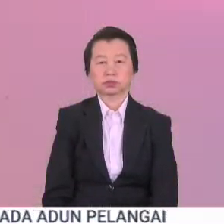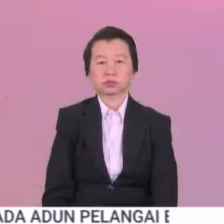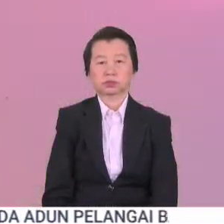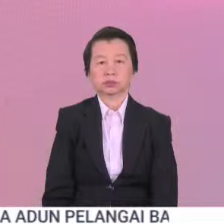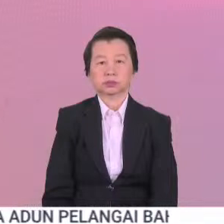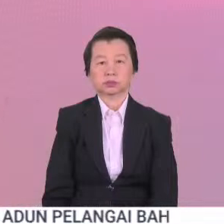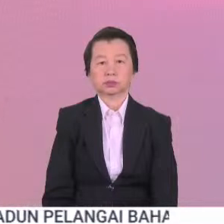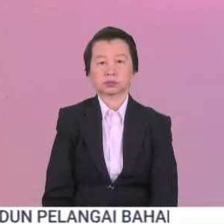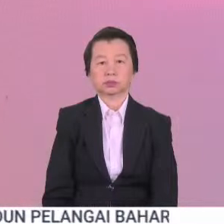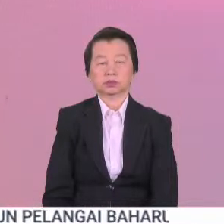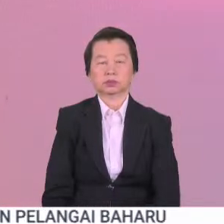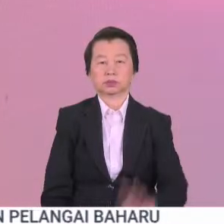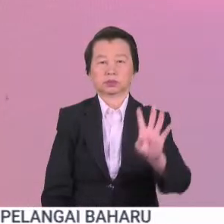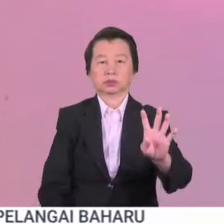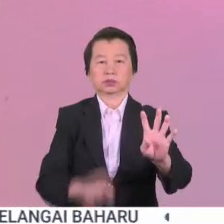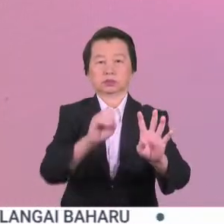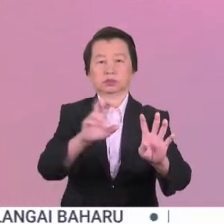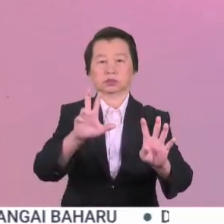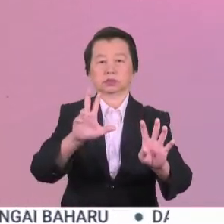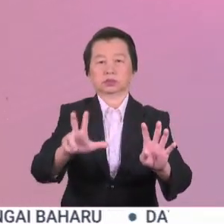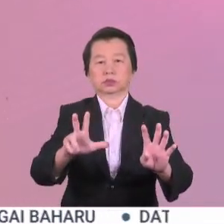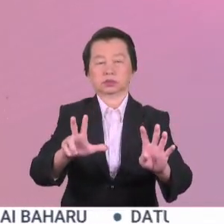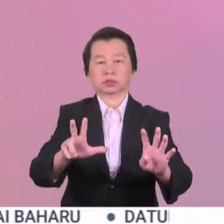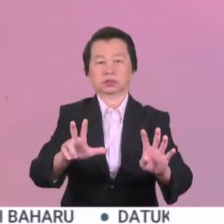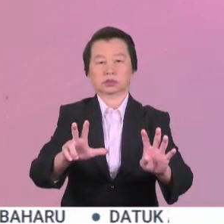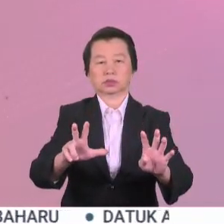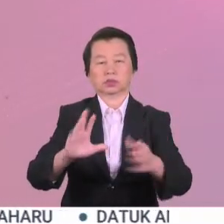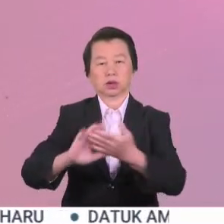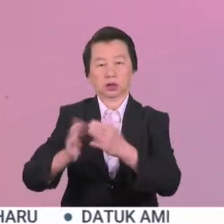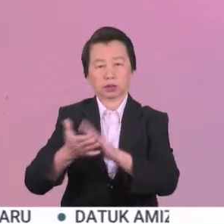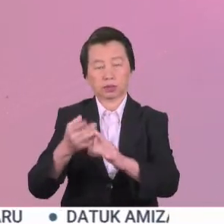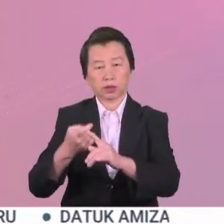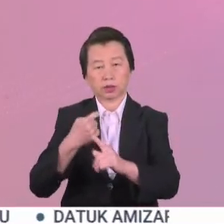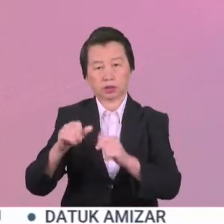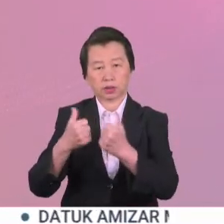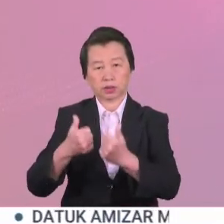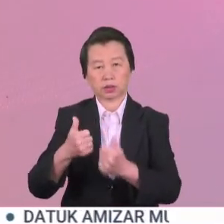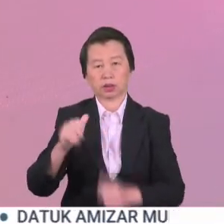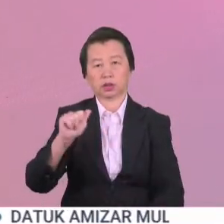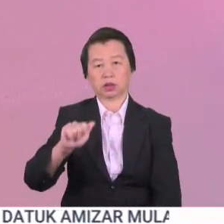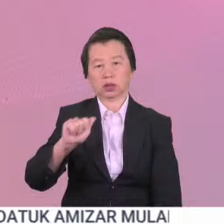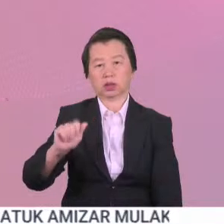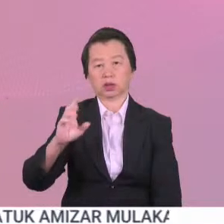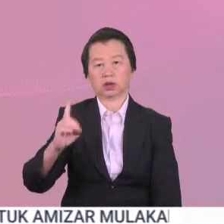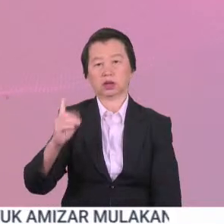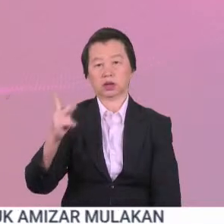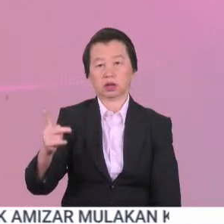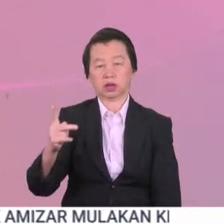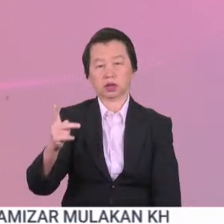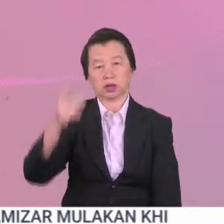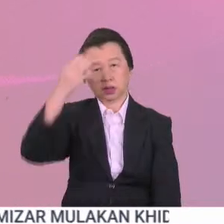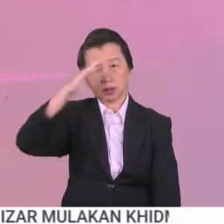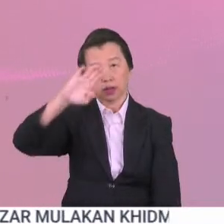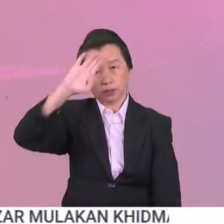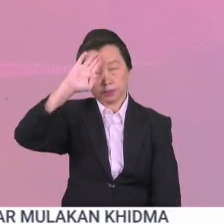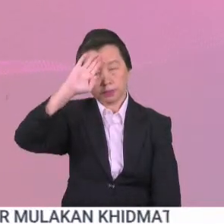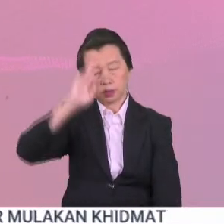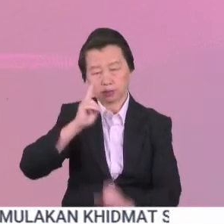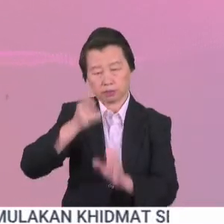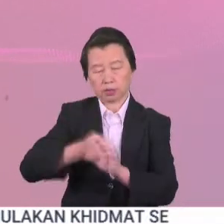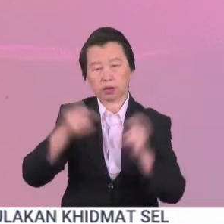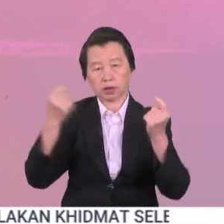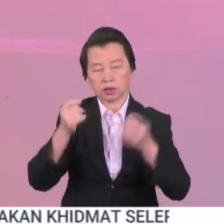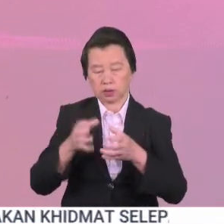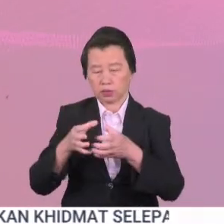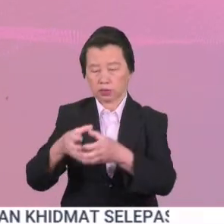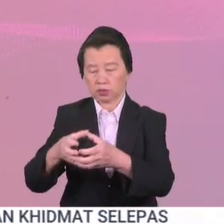jamalil 403 orang klien komuniti dan keluarga dari agensi anti dadah kebangsaan aadk Negeri Perlis menyertai karnival